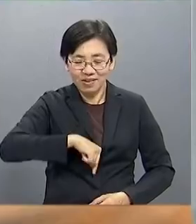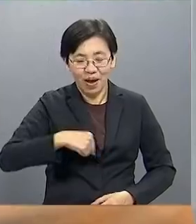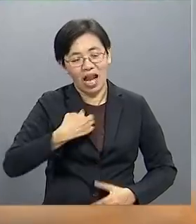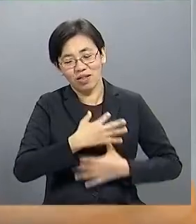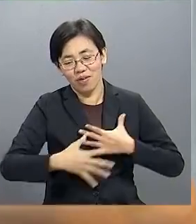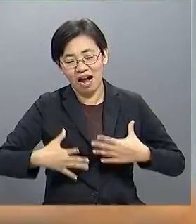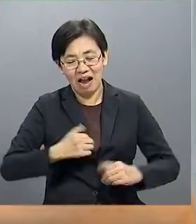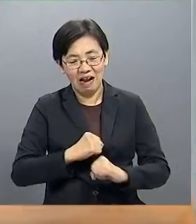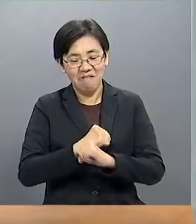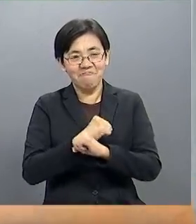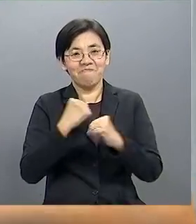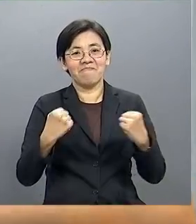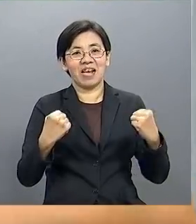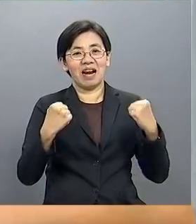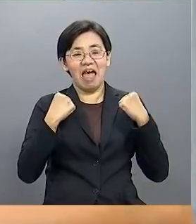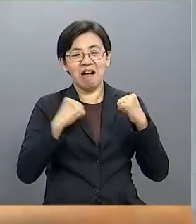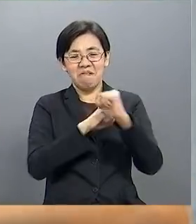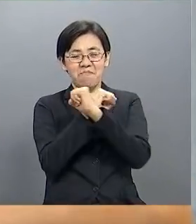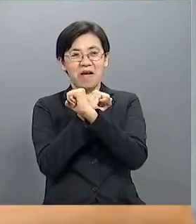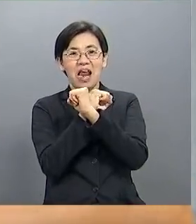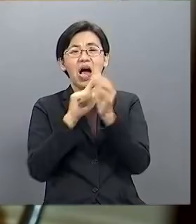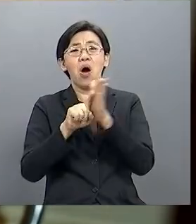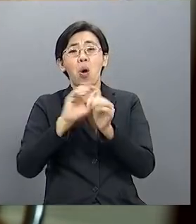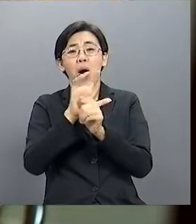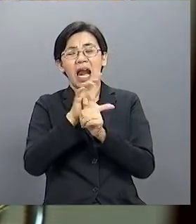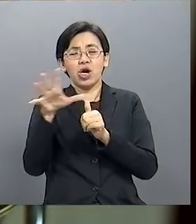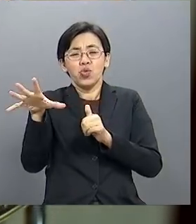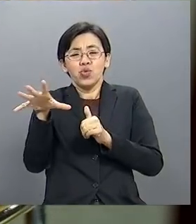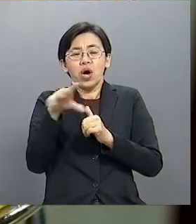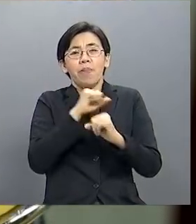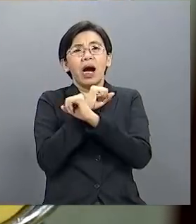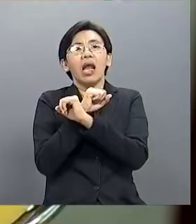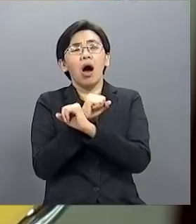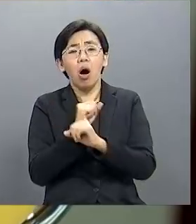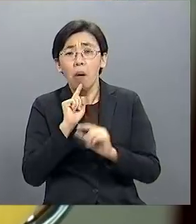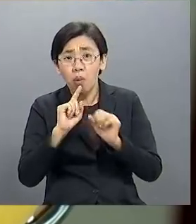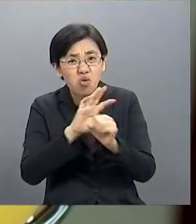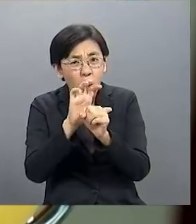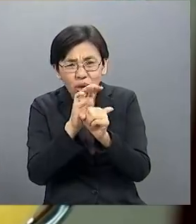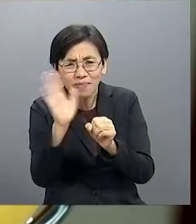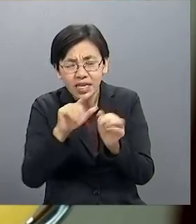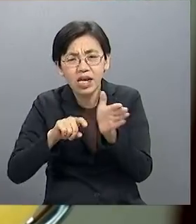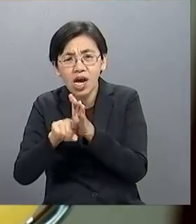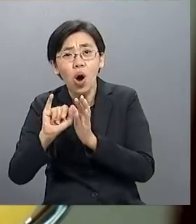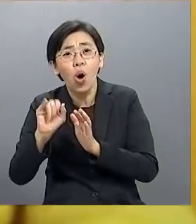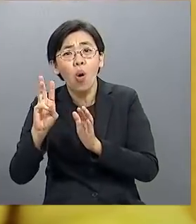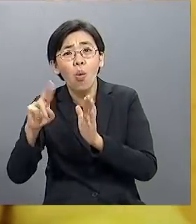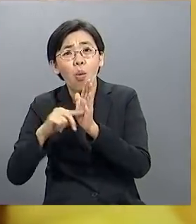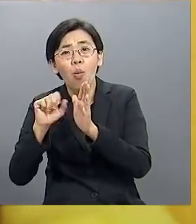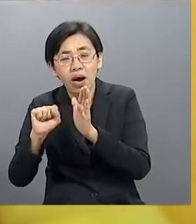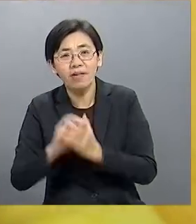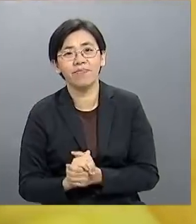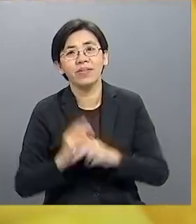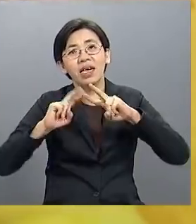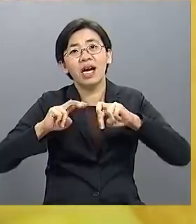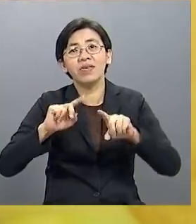อต้านการติดเชื้อไวรัสซึ่งผมไม่ได้ระบุว่าเป็นโควิด -19 ซึ่งในการวิจัยหลายๆวิจัยที่มีอยู่เนี่ยก็พบว่